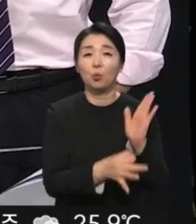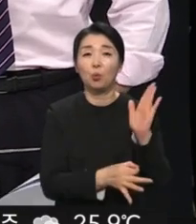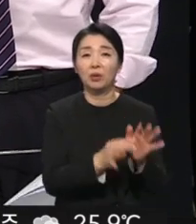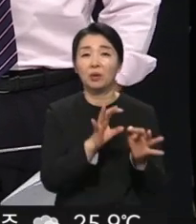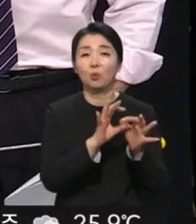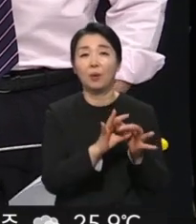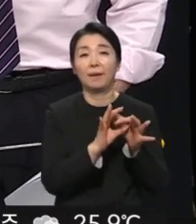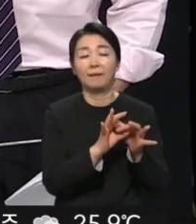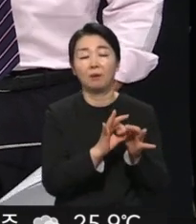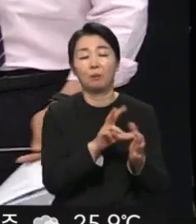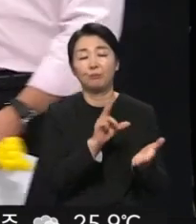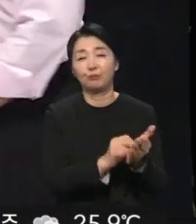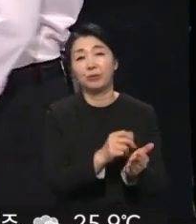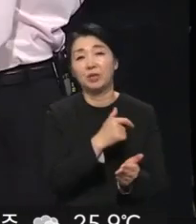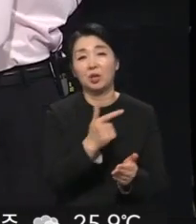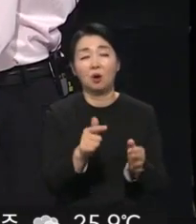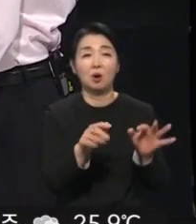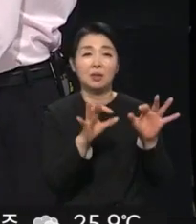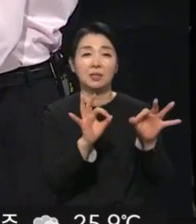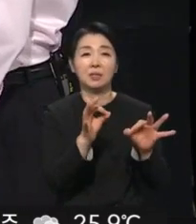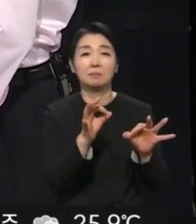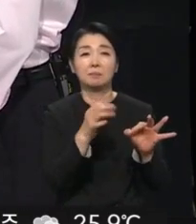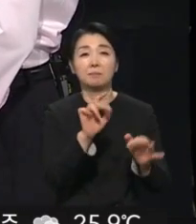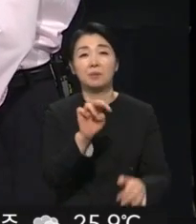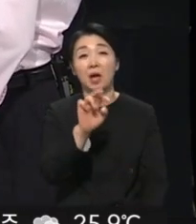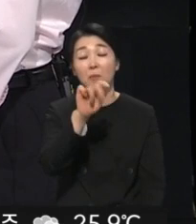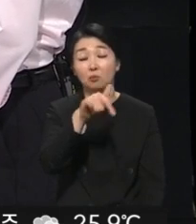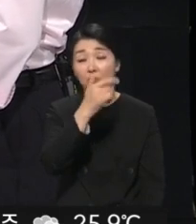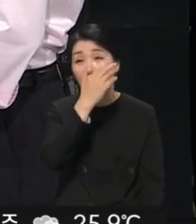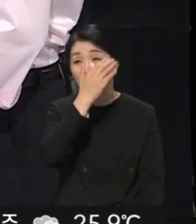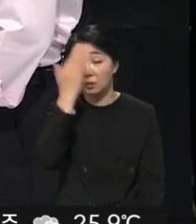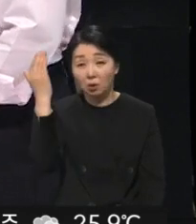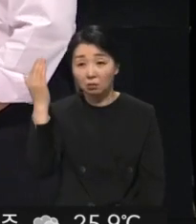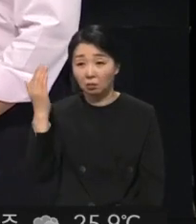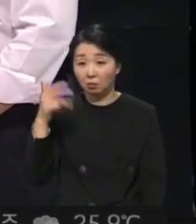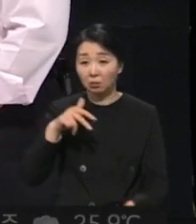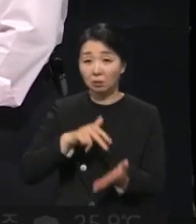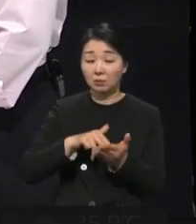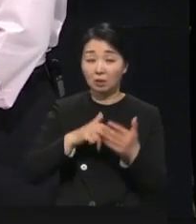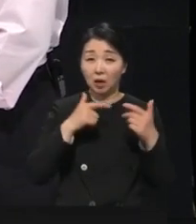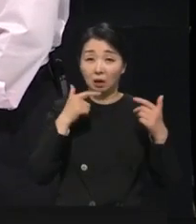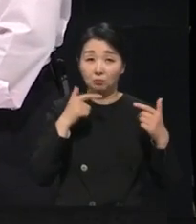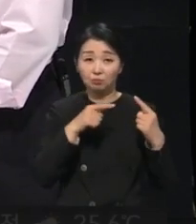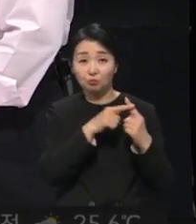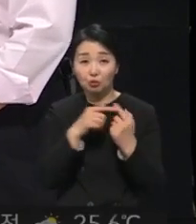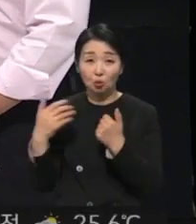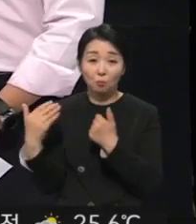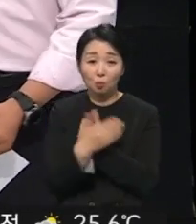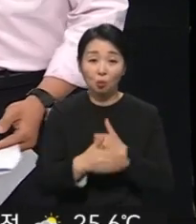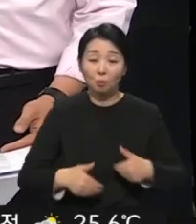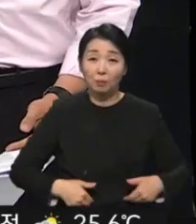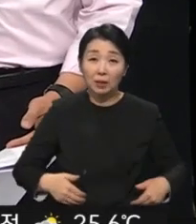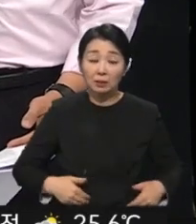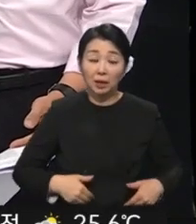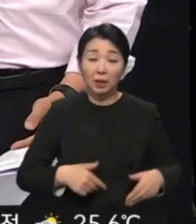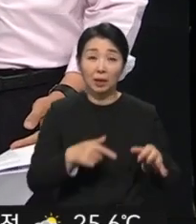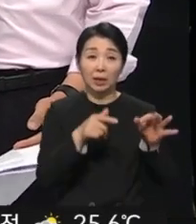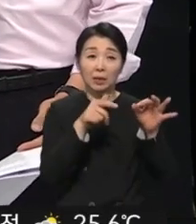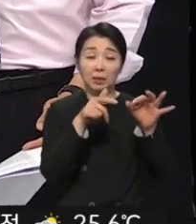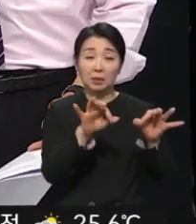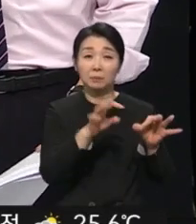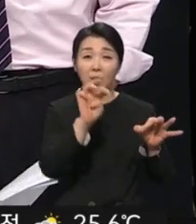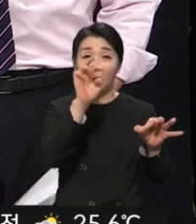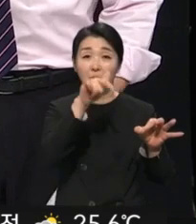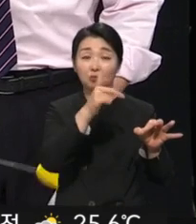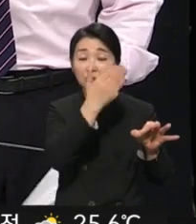이유로 들었다고 합니다. 이 청년이라고 해서 보호받아야 하는 게 맞나? 김남국 의원도 청년이지만 우리가 보호해주진